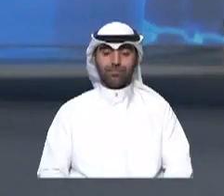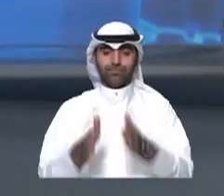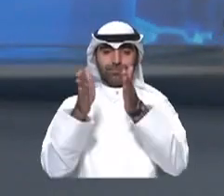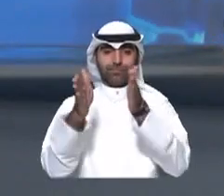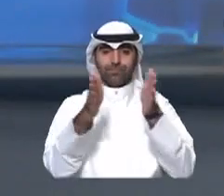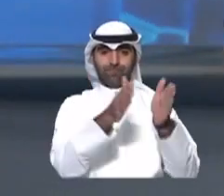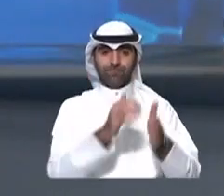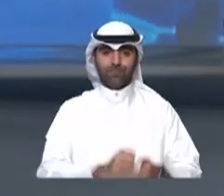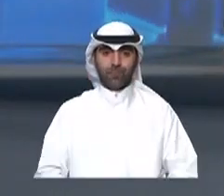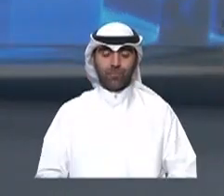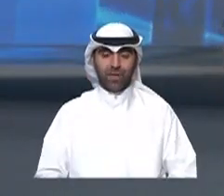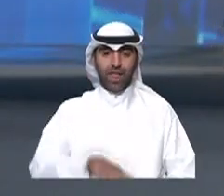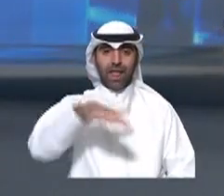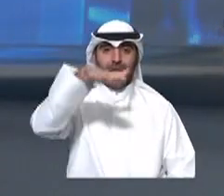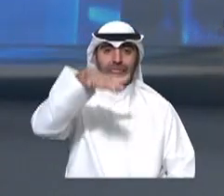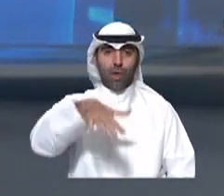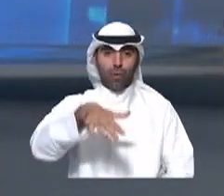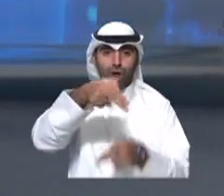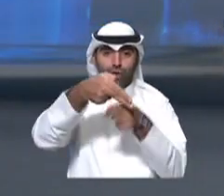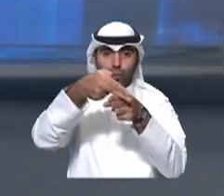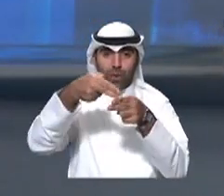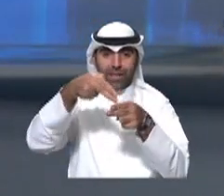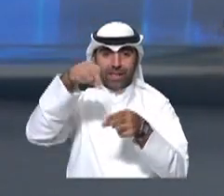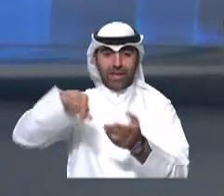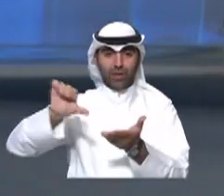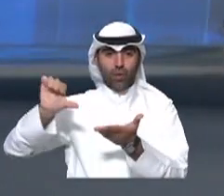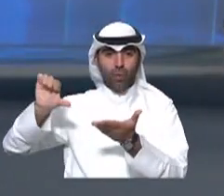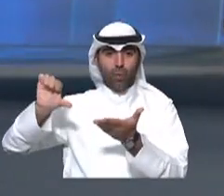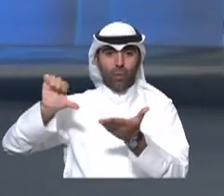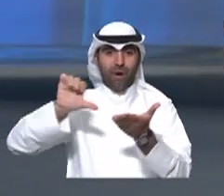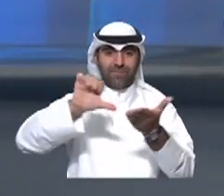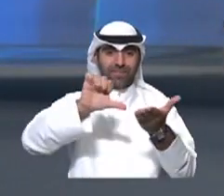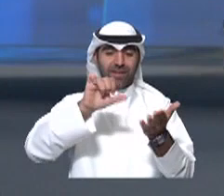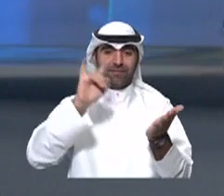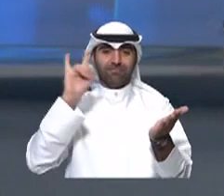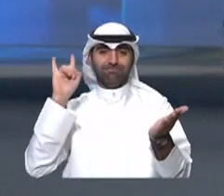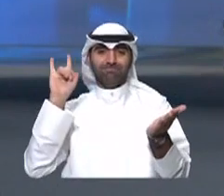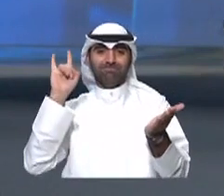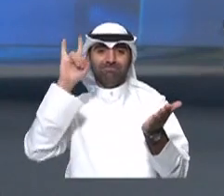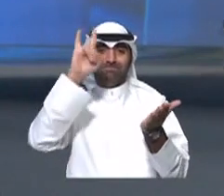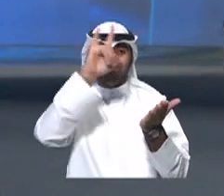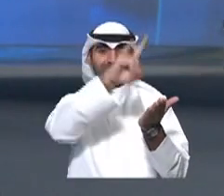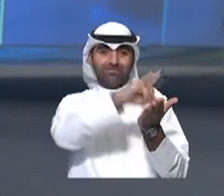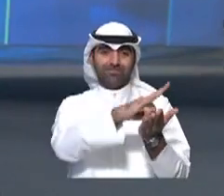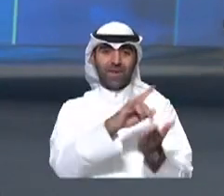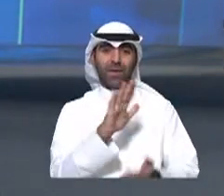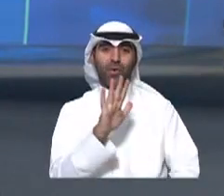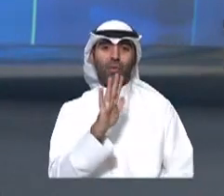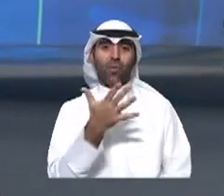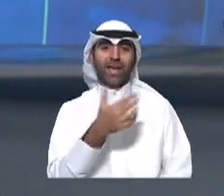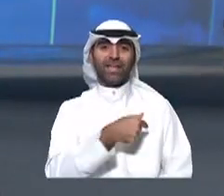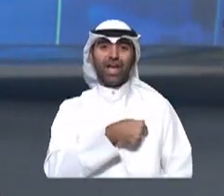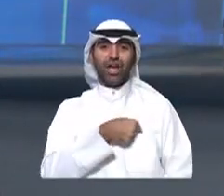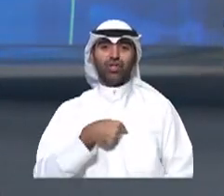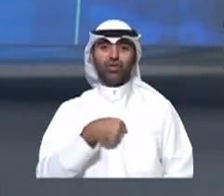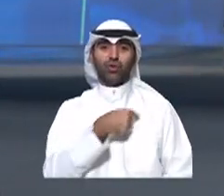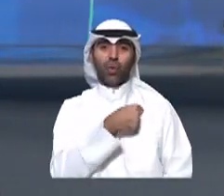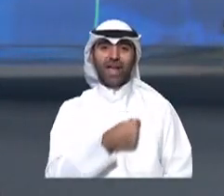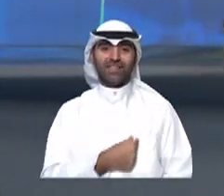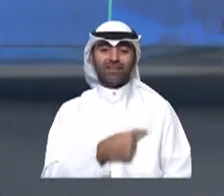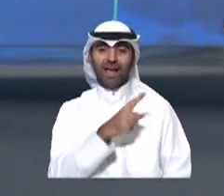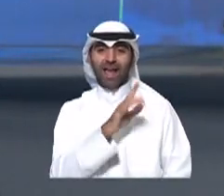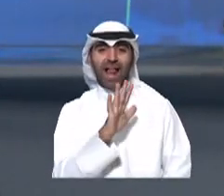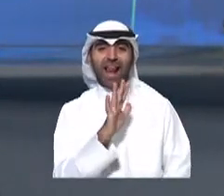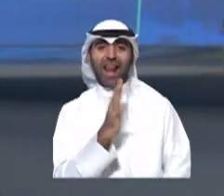تشارك دولة الكويت في أعمال الدورة 13 لاجتماع الفريق الحكومي الدولي مفتوح العضوية المعني